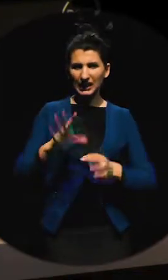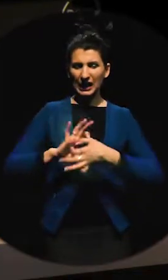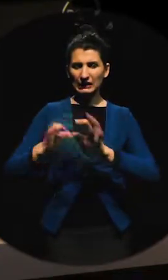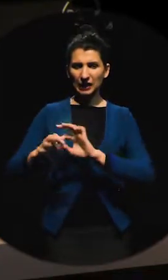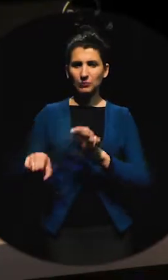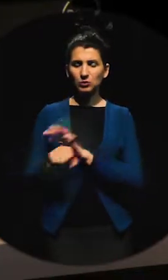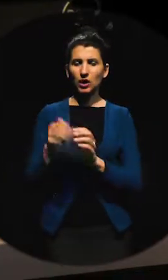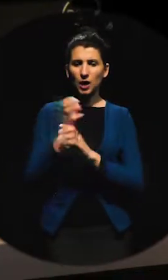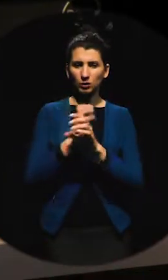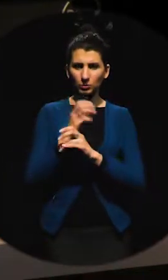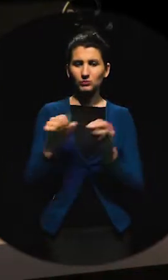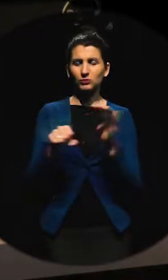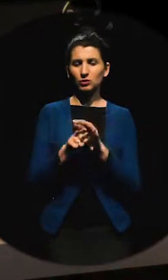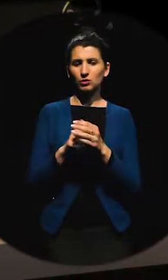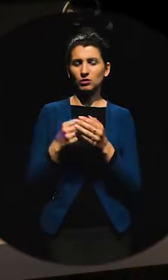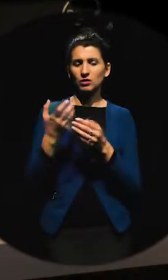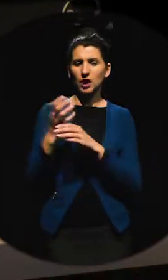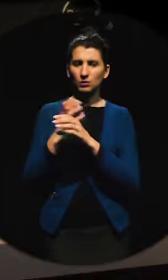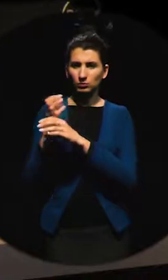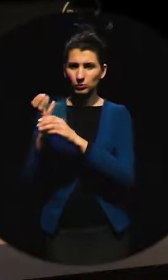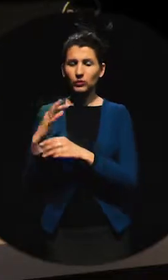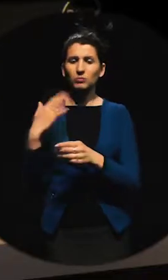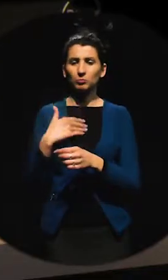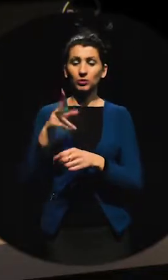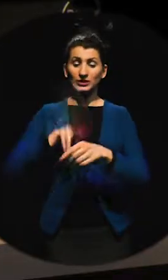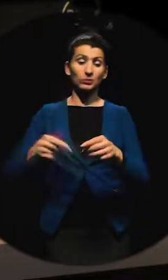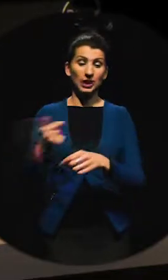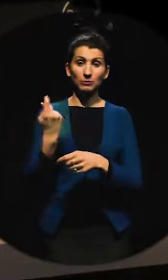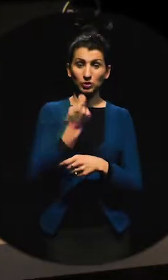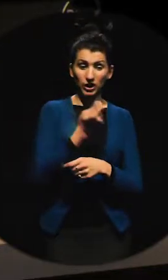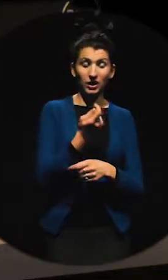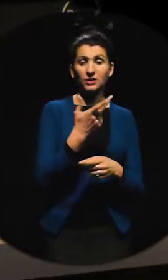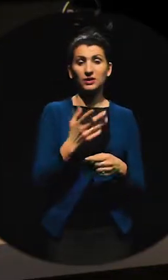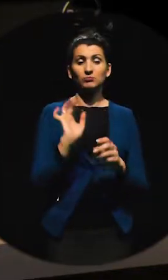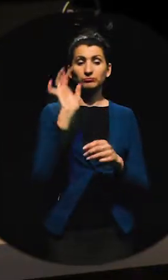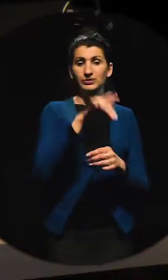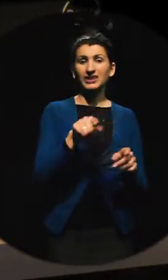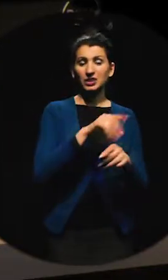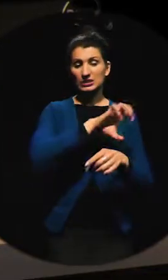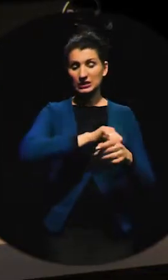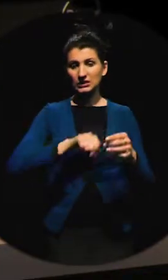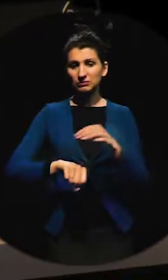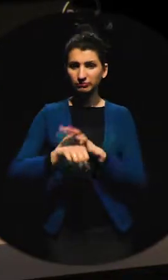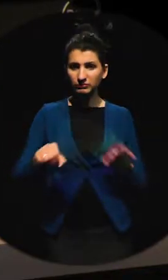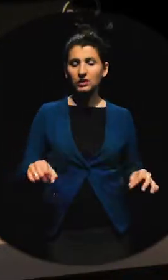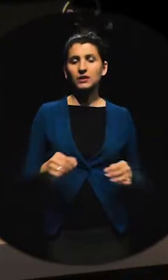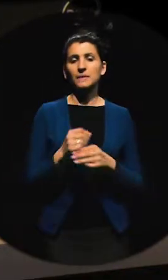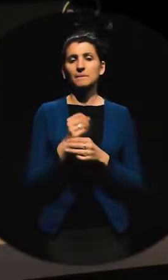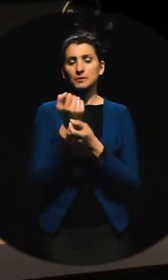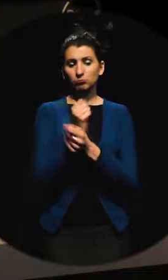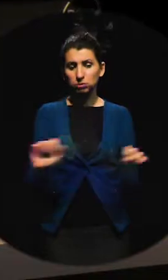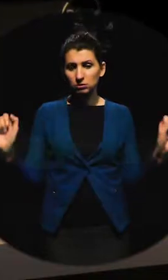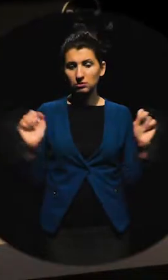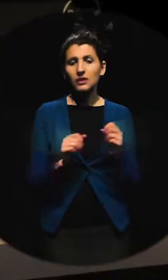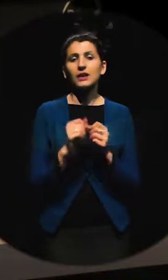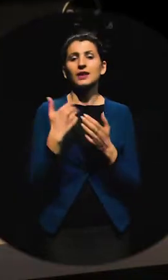autobusów, byli ściągani przez policję i jakby wszystkie spojrzenia, bo to chodziło też o to uwidocznienie, prawda, spojrzenia mediów